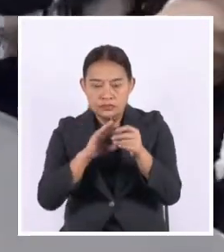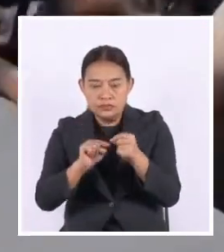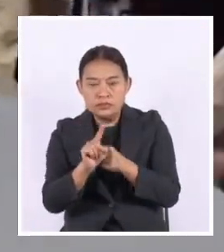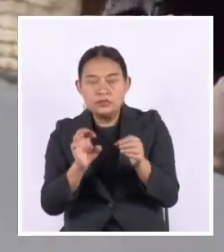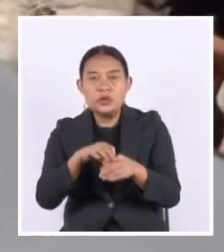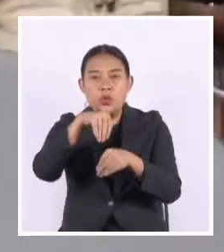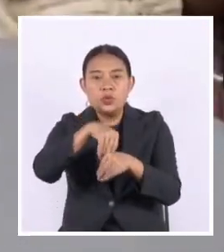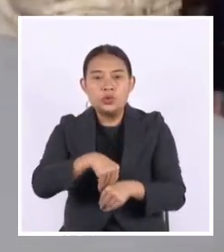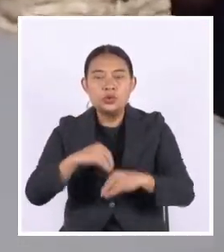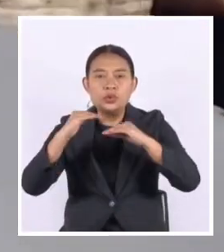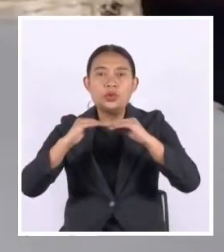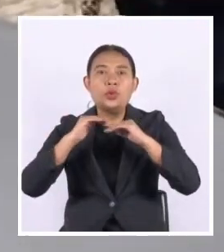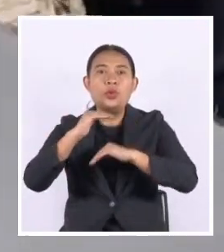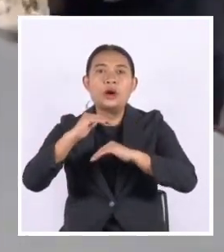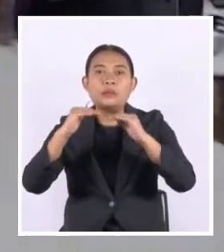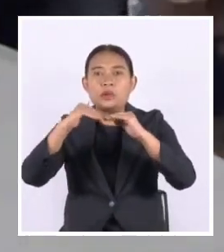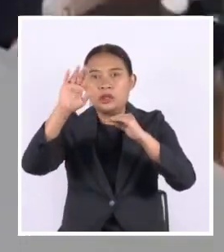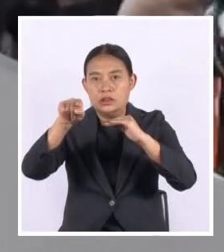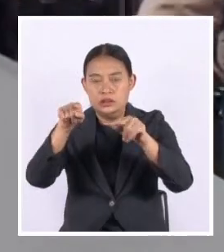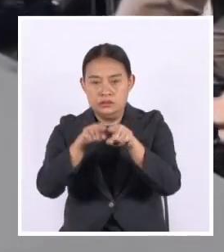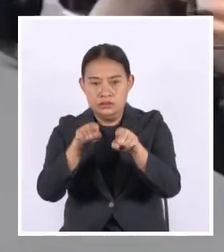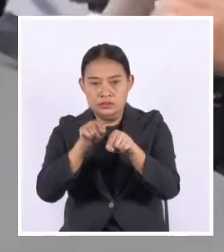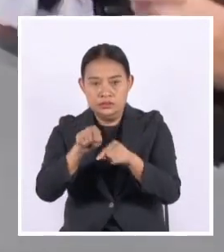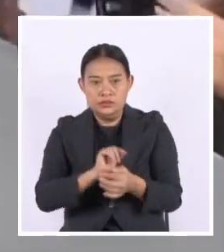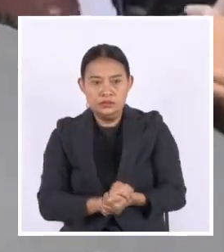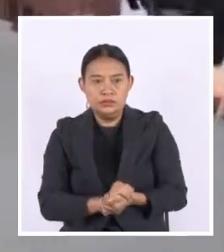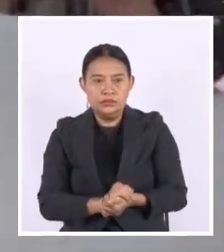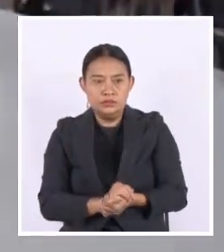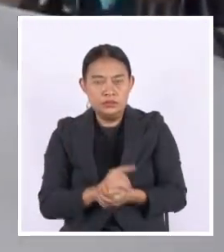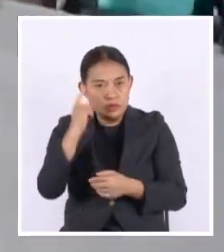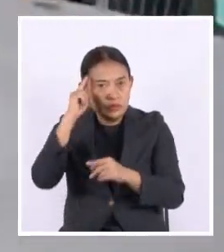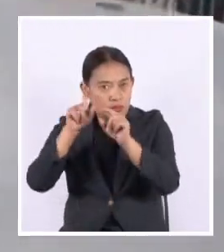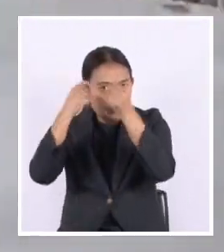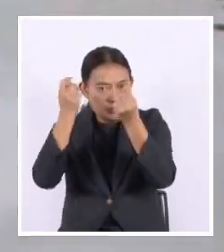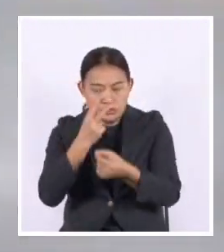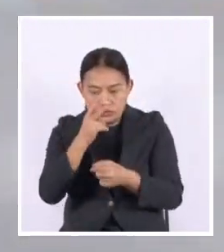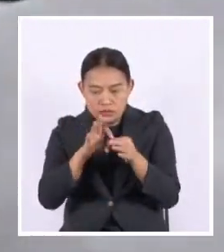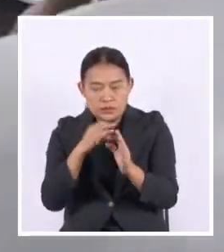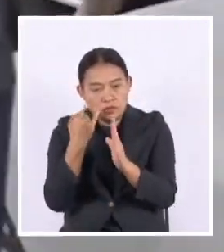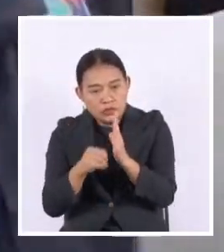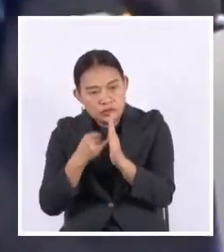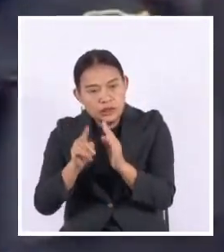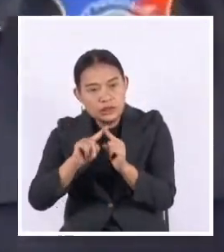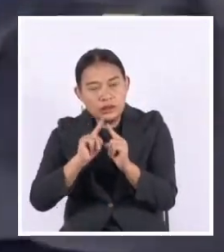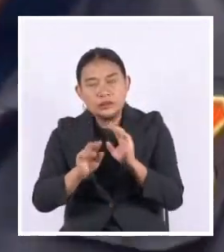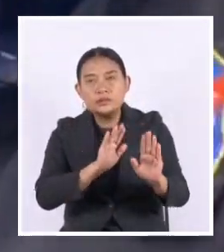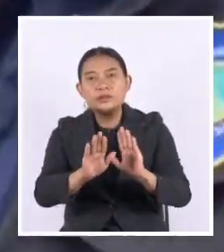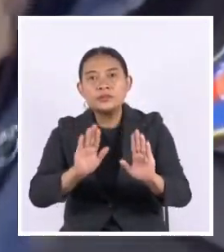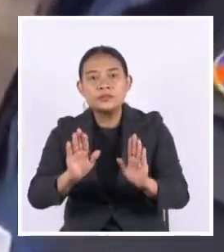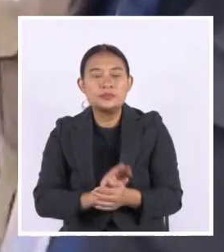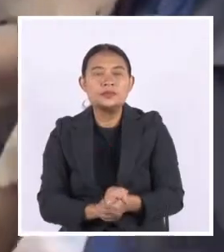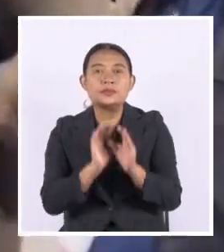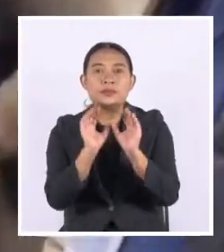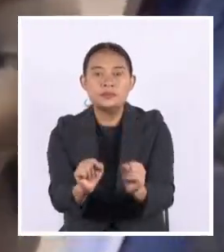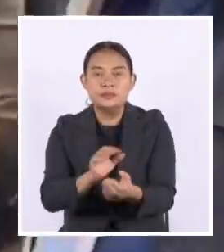คืออยู่เกินกำหนดตำรวจก็เลยนำกำลังเข้าจับกุมส่วนเรื่องอื่นๆที่เขาคุ้มคลั่งต้องดูมูลฐานความผิดกันอีกทีหนึ่งนะคะแต่ว่านี่รวบตัวไปได้เรียบ